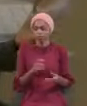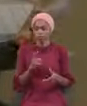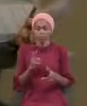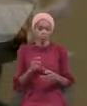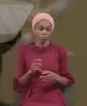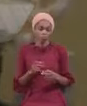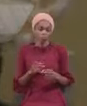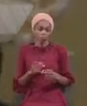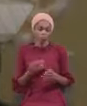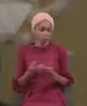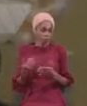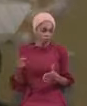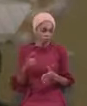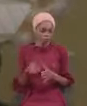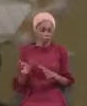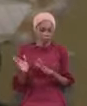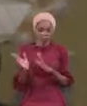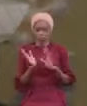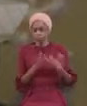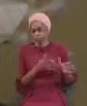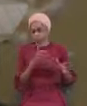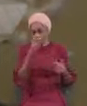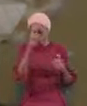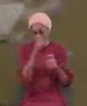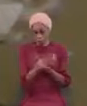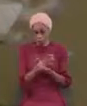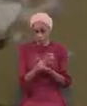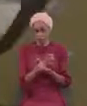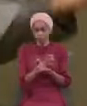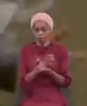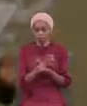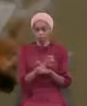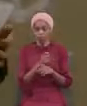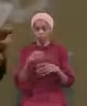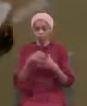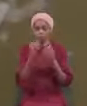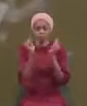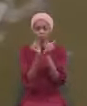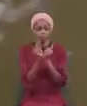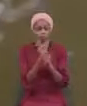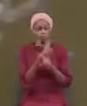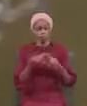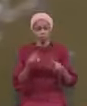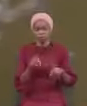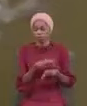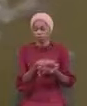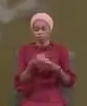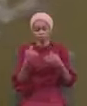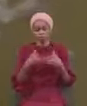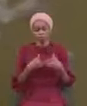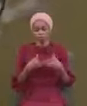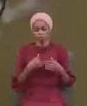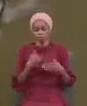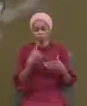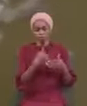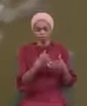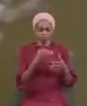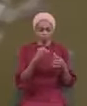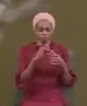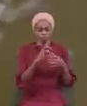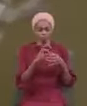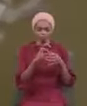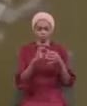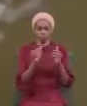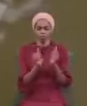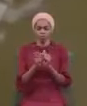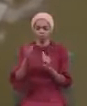de lieu de souffrance n'avait pas de de relation avec le Dieu des cieux mais cela devenu nécessaire quand